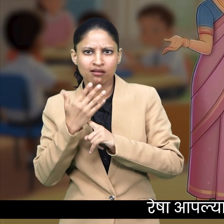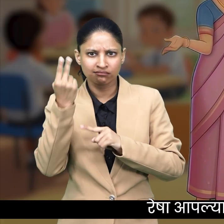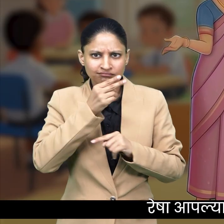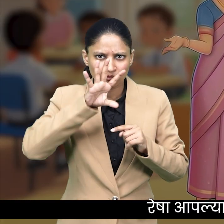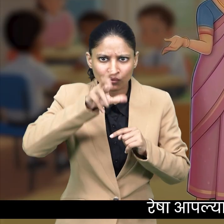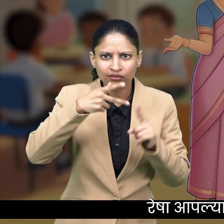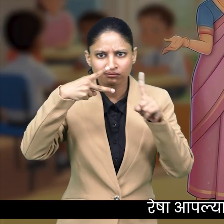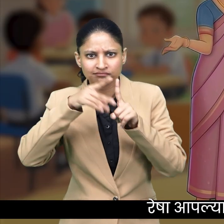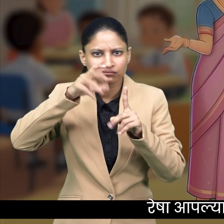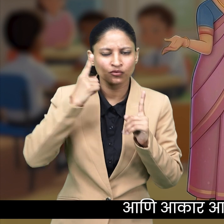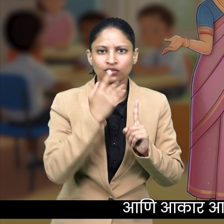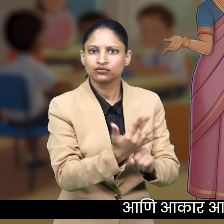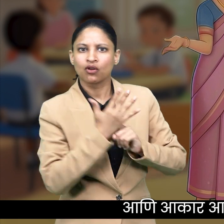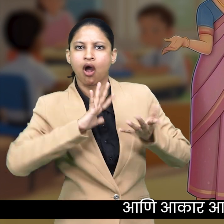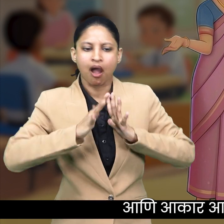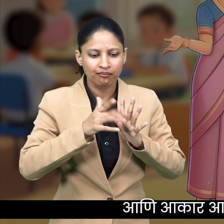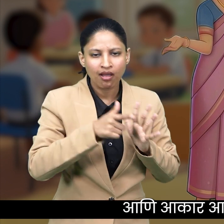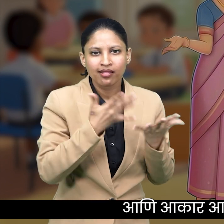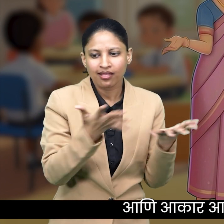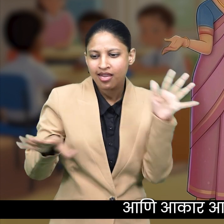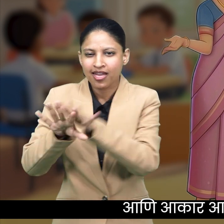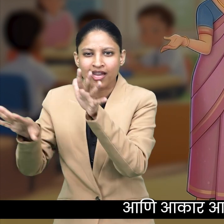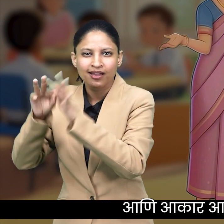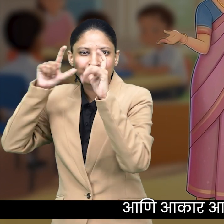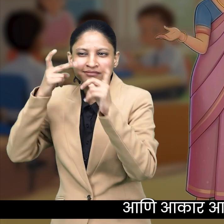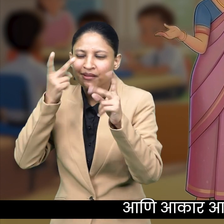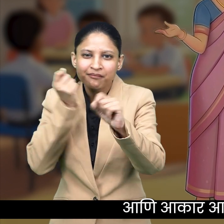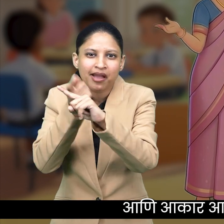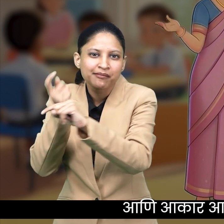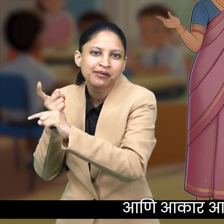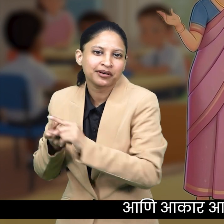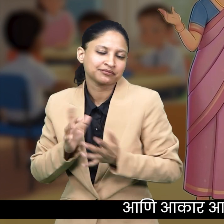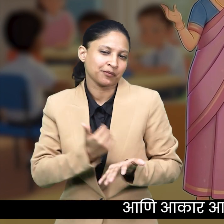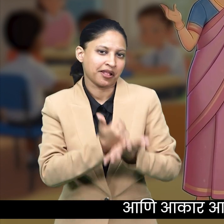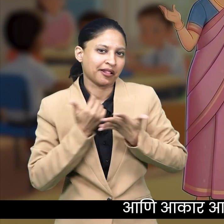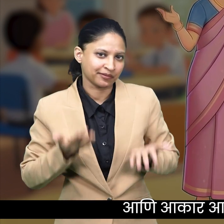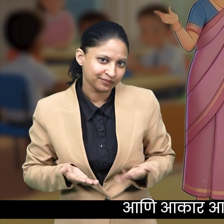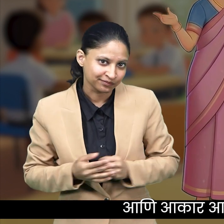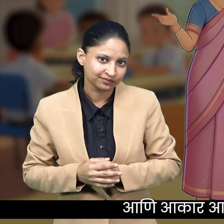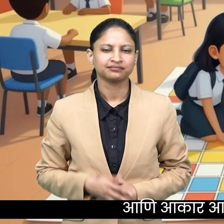करतात आणि आकार आपल्याला चित्रे बनविण्यासाठी मदत करतात.